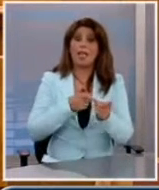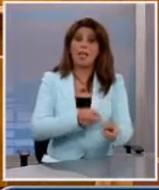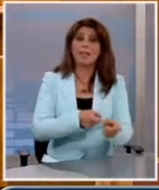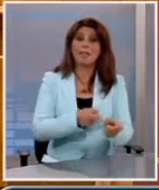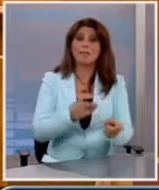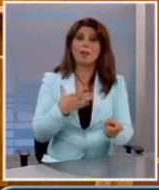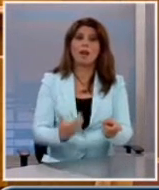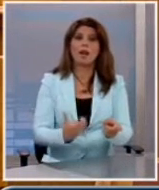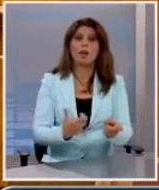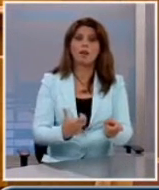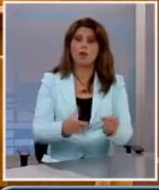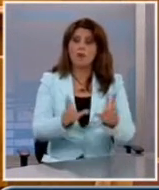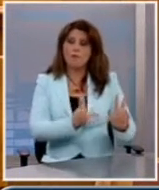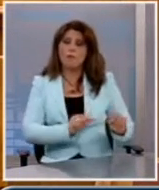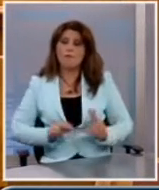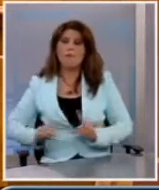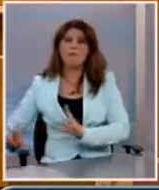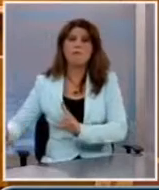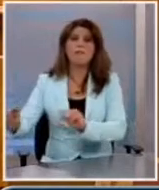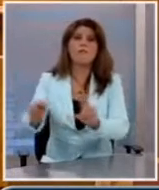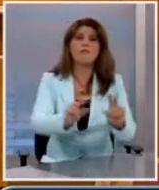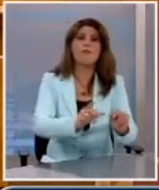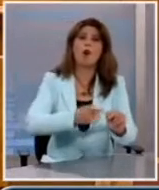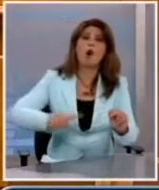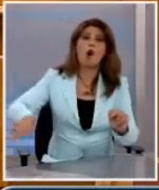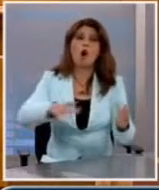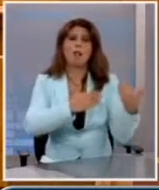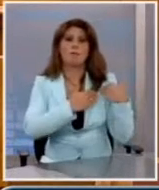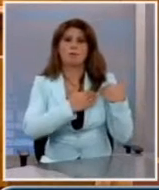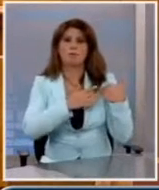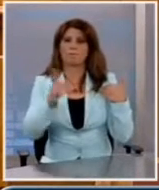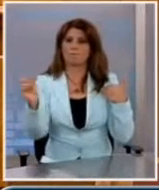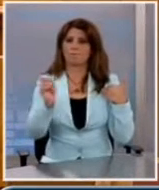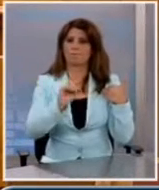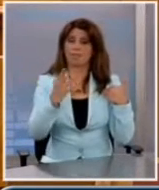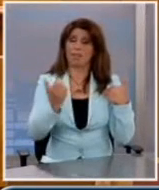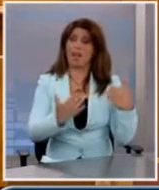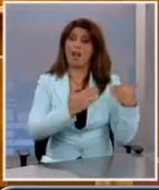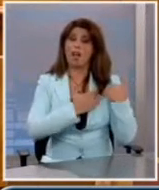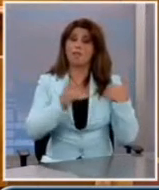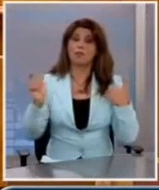έχουν συλλογική ευθύνη. Αλλά δεν είναι έτσι. Υπάρχει και η ευθύνη του καθενός,